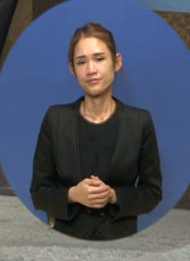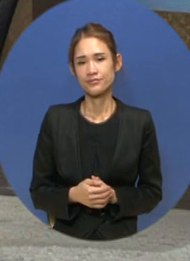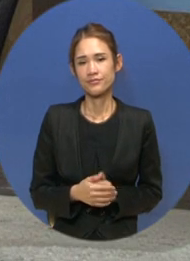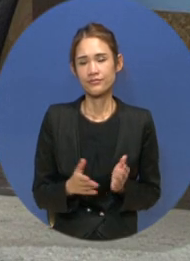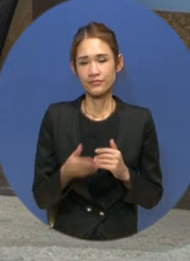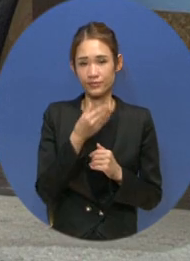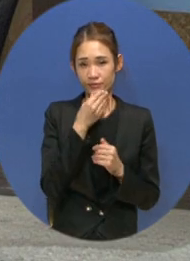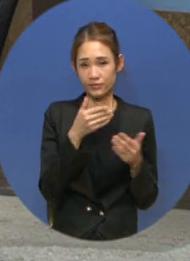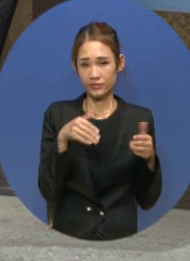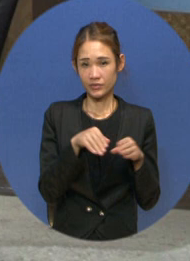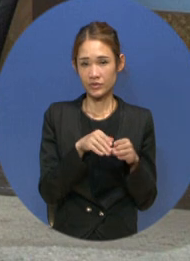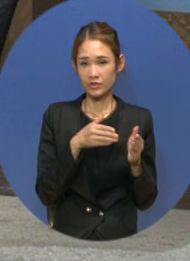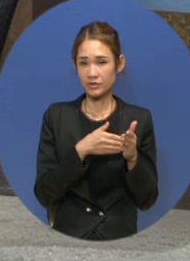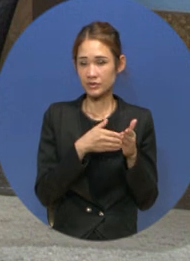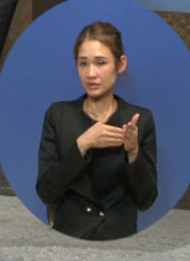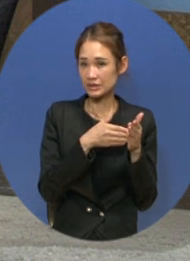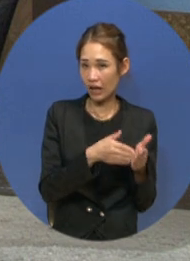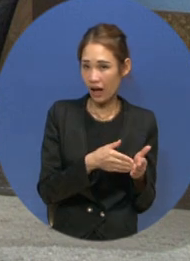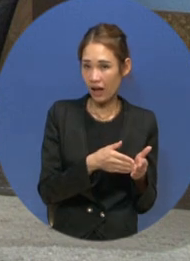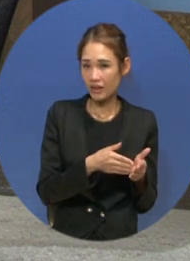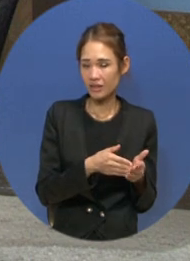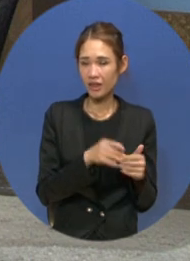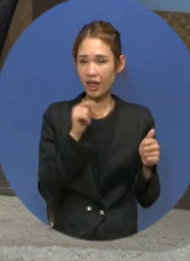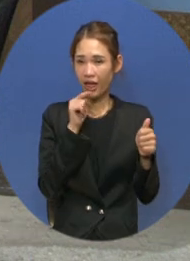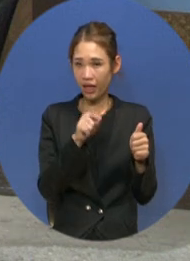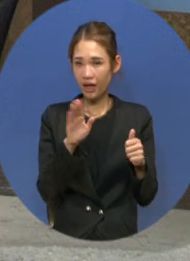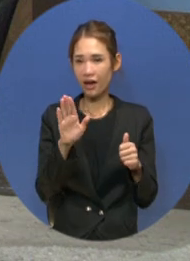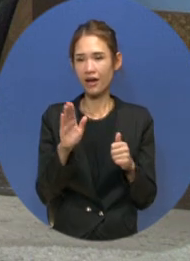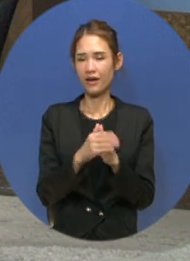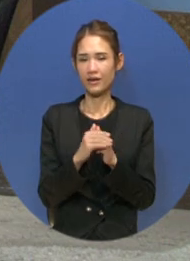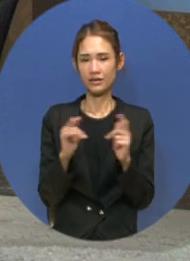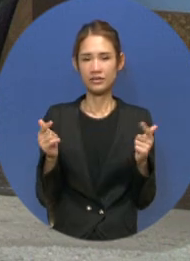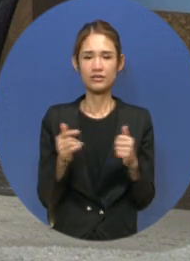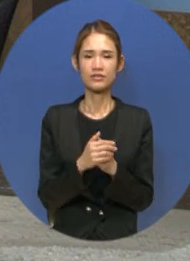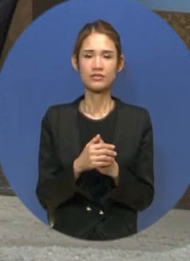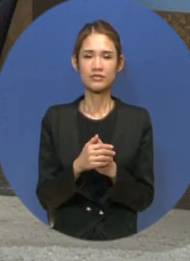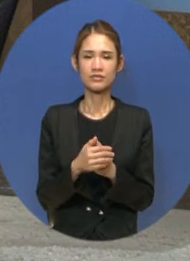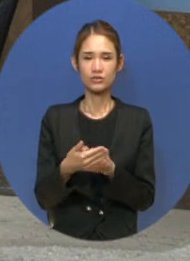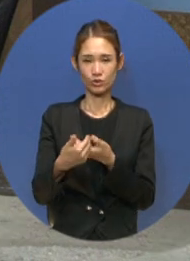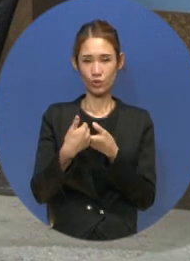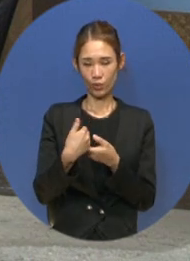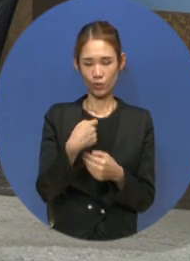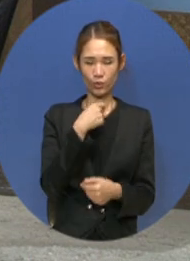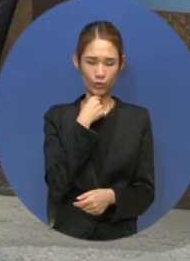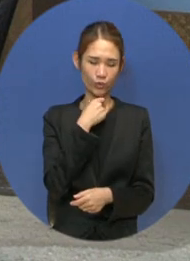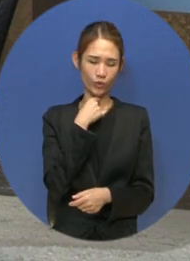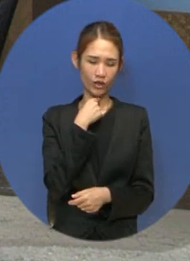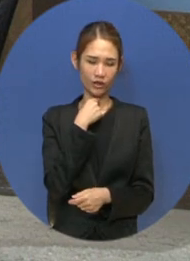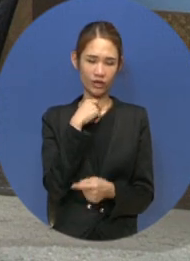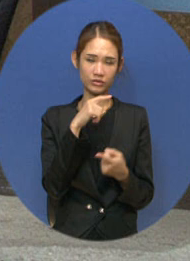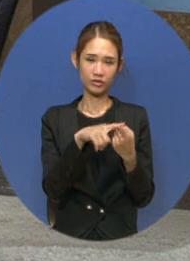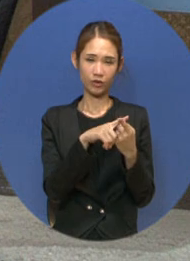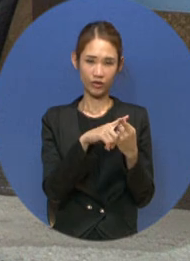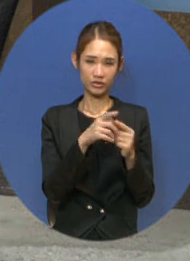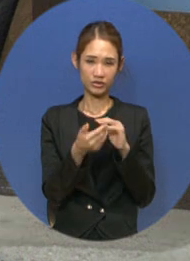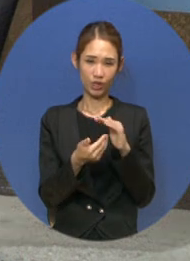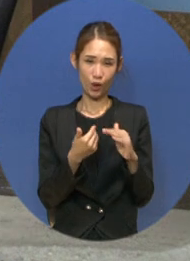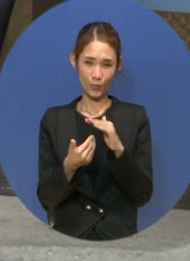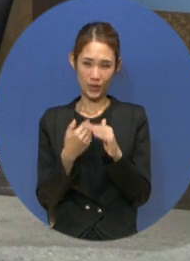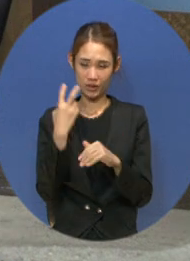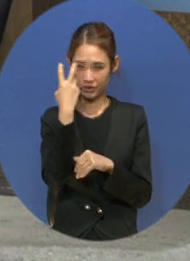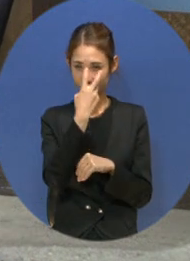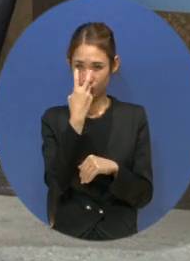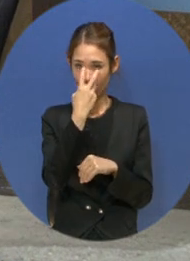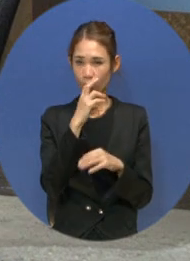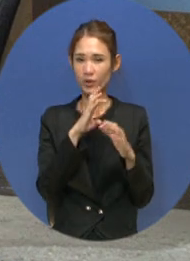이 복지관 측에서 제안된 그런 프로그램이 아니고 네네. 그런 그 욕구가 어떤 프로그램들을 네, 원하는지